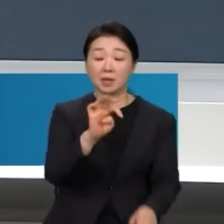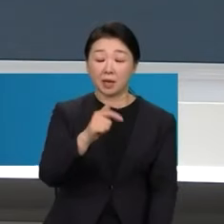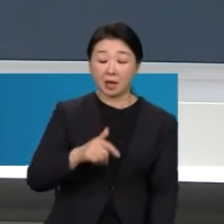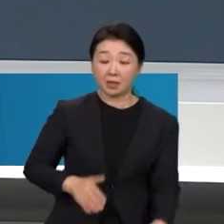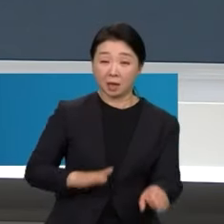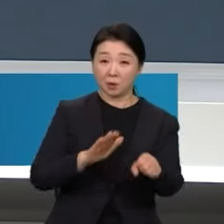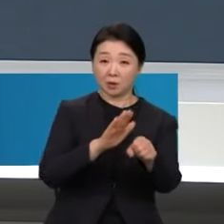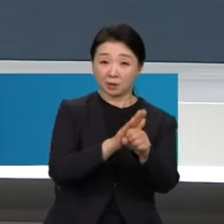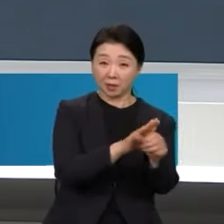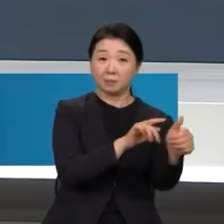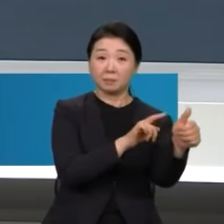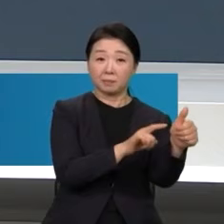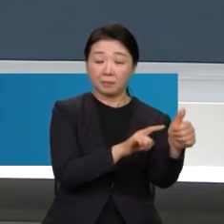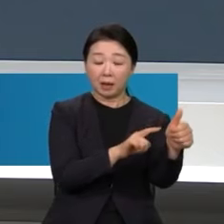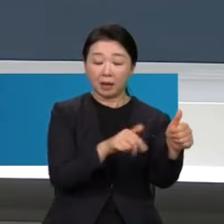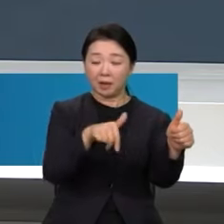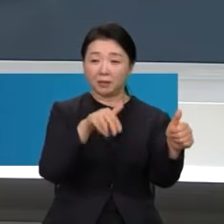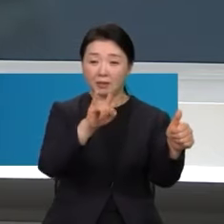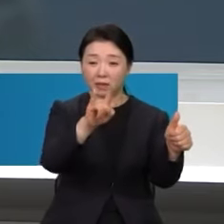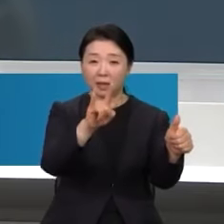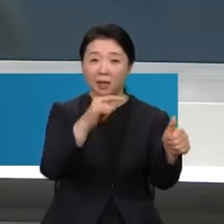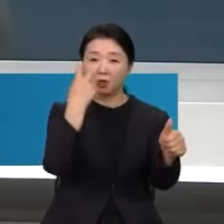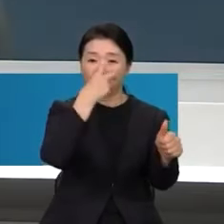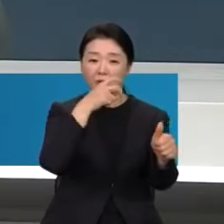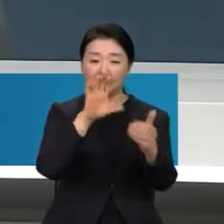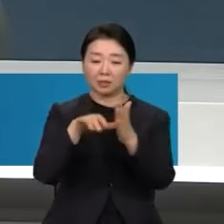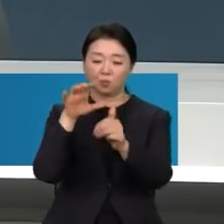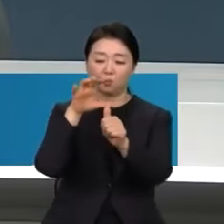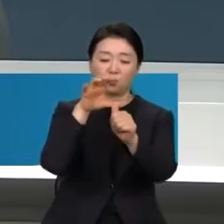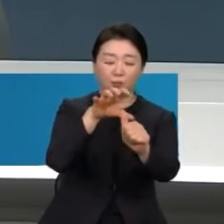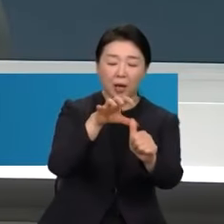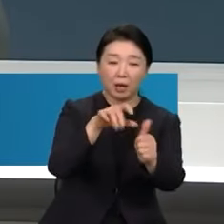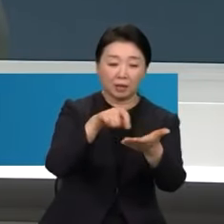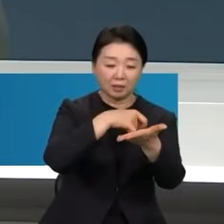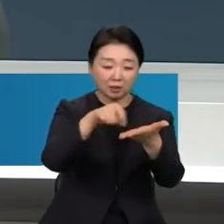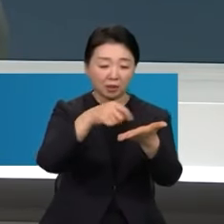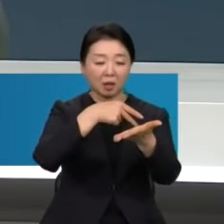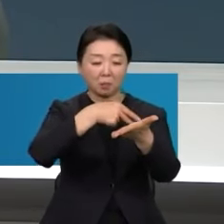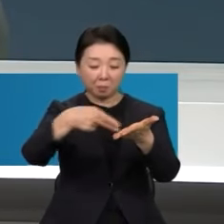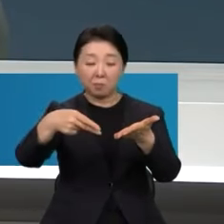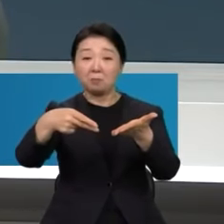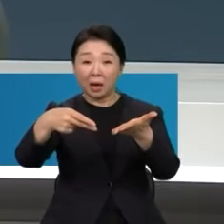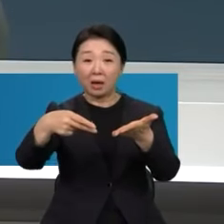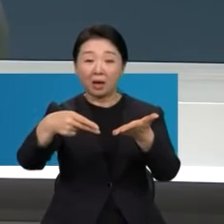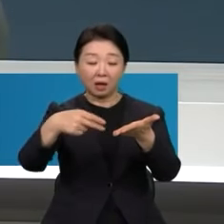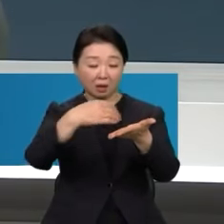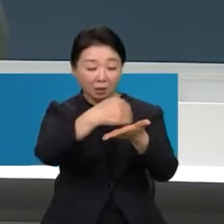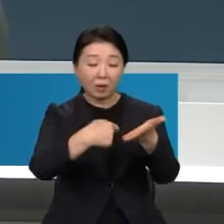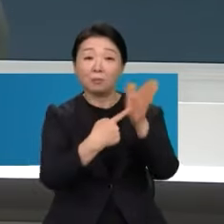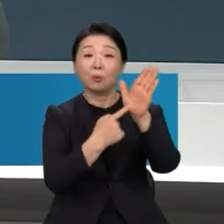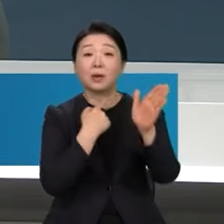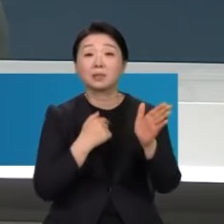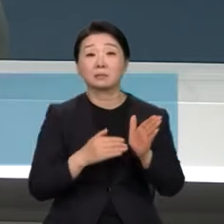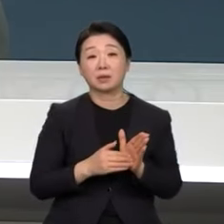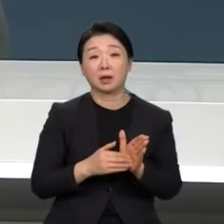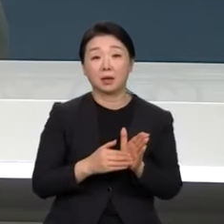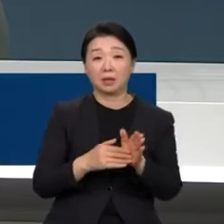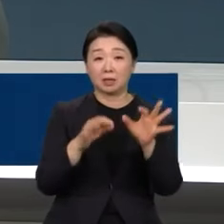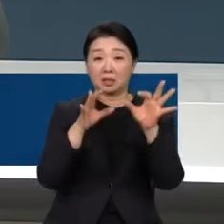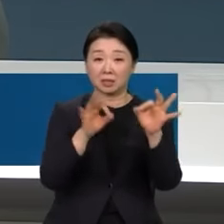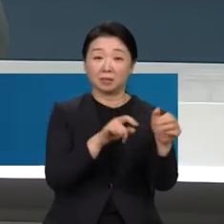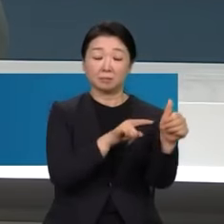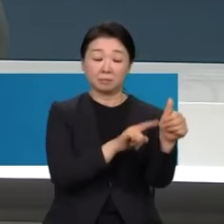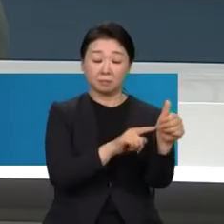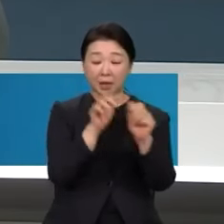사령관이 최상병 수사 외압이 있던 걸로 의심되는 시기에 썼다가 지운 메모를 복원해 보도해 드렸는데 이 메모가 김